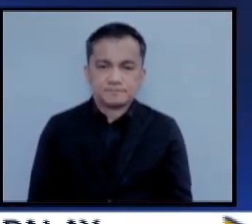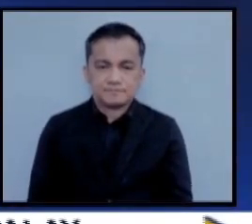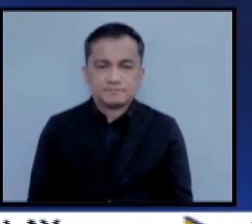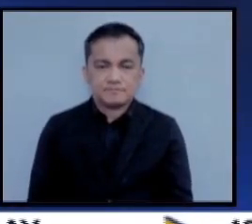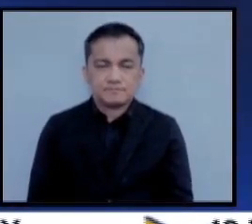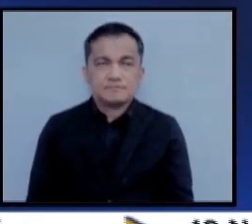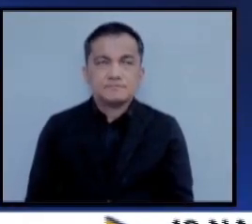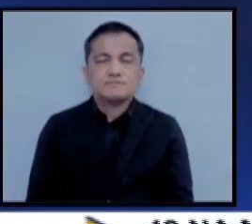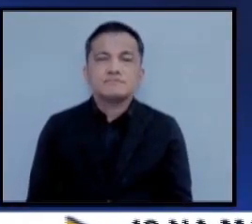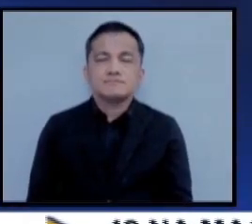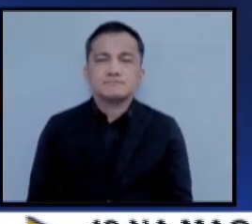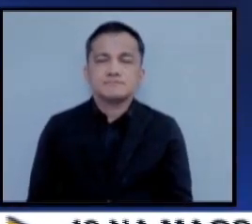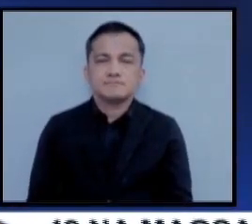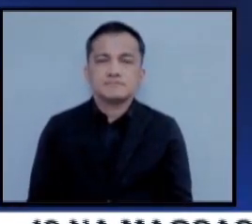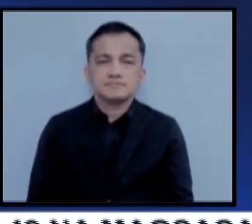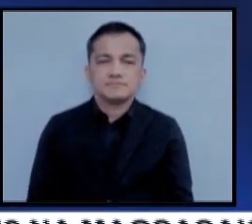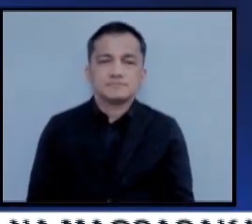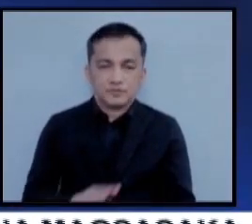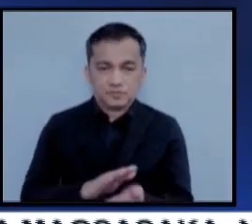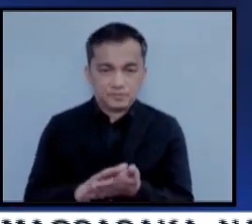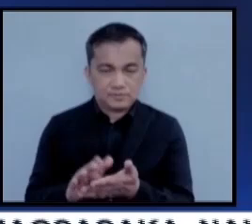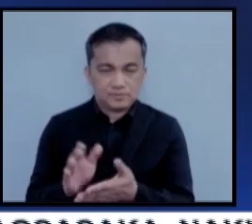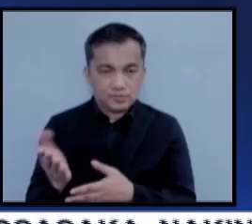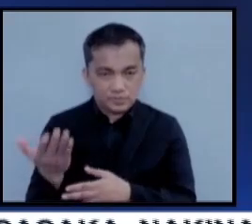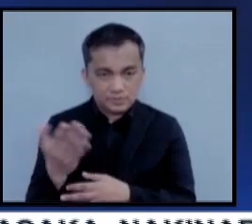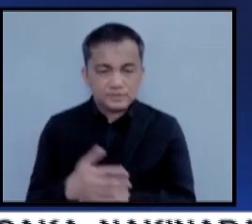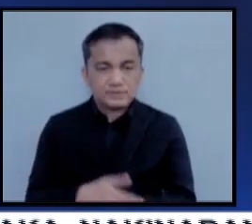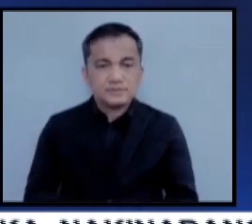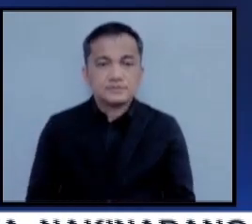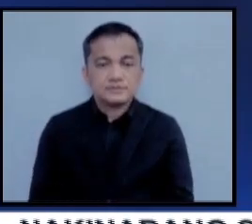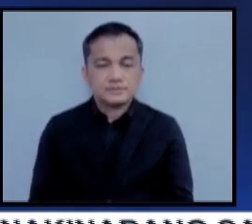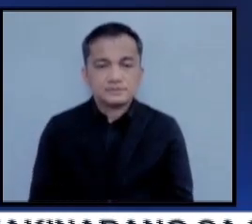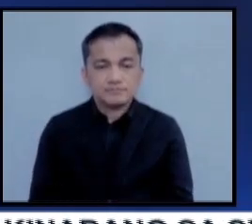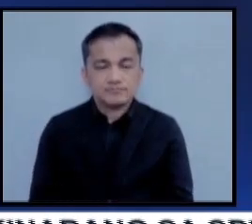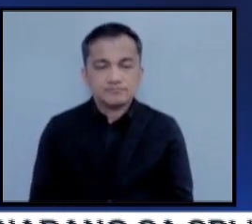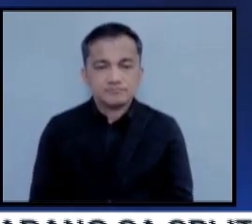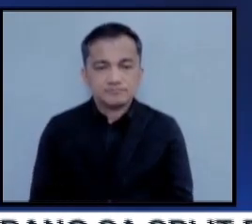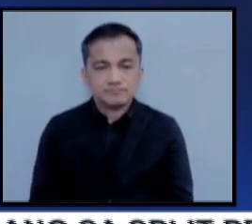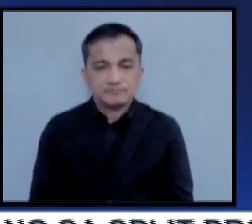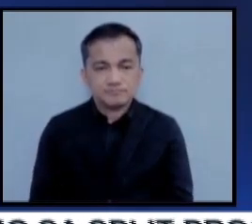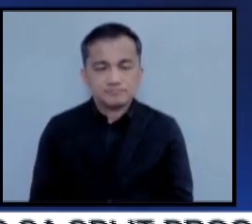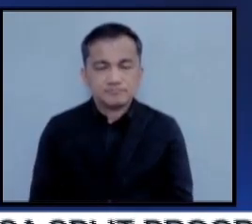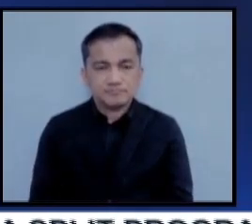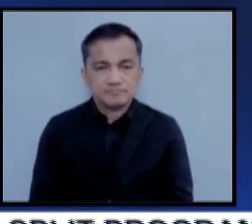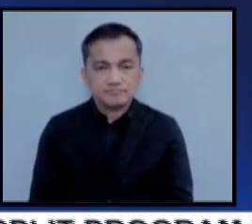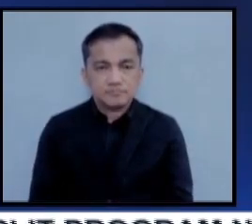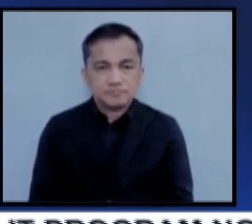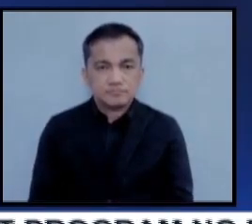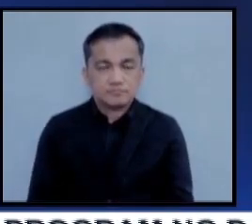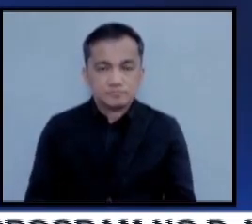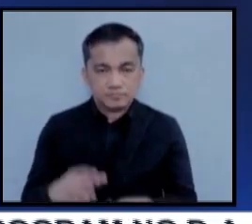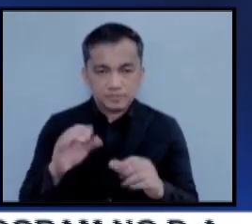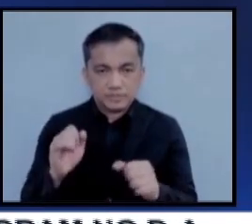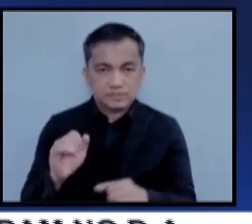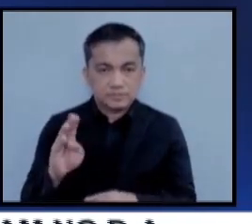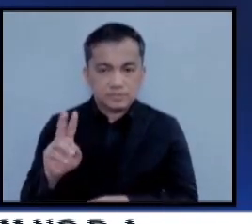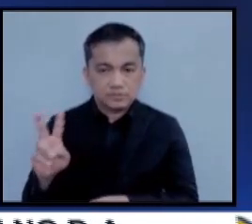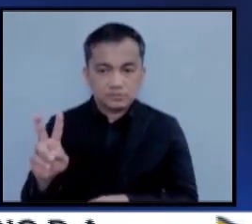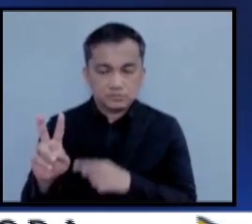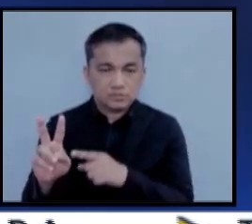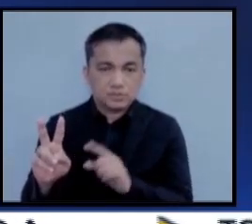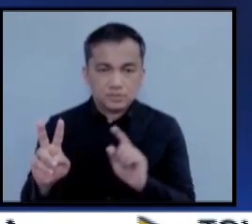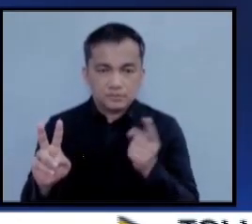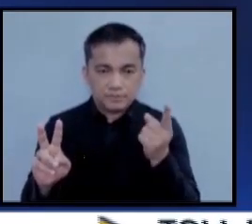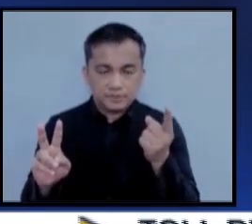professor Magandang umaga dayan Ang Pangulong Marcos ang kauna-unahang presidente natin